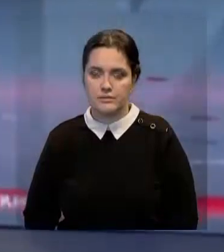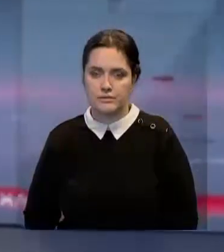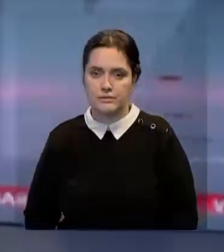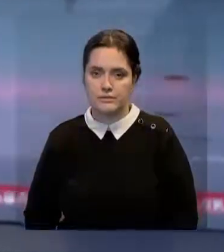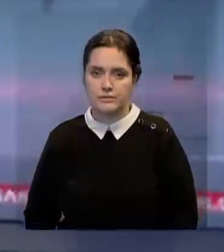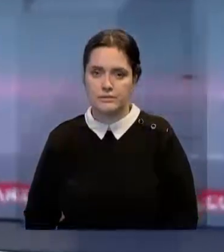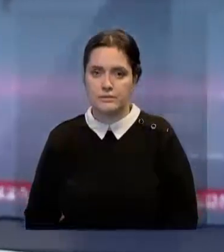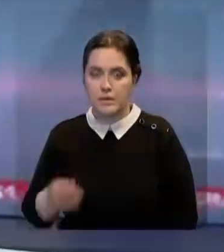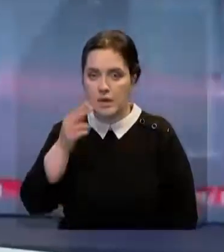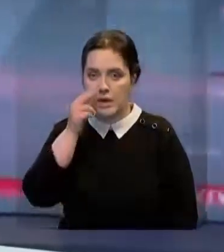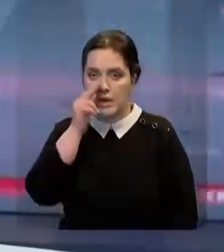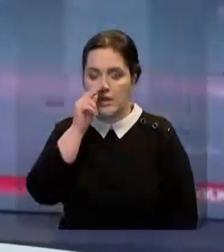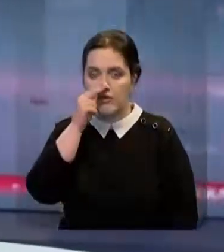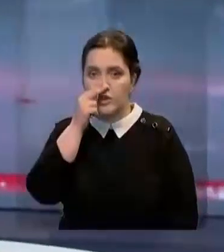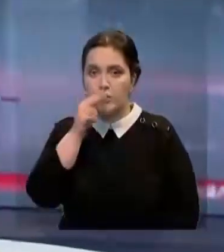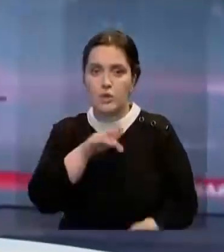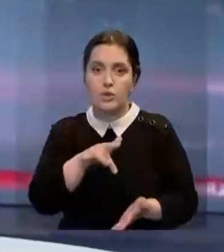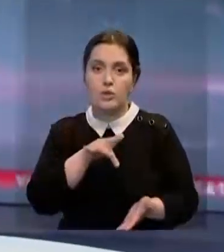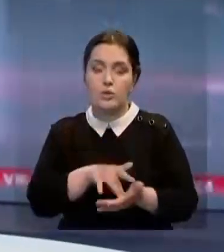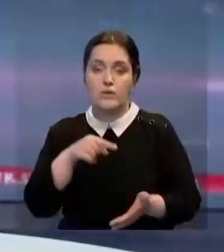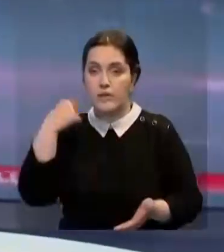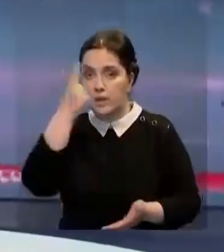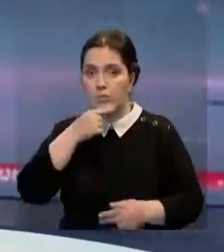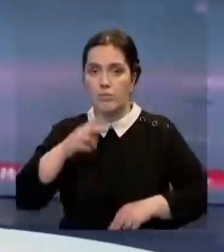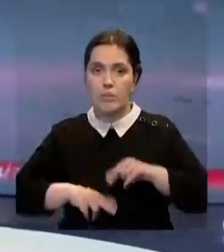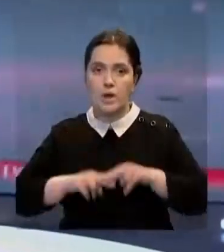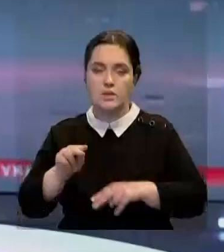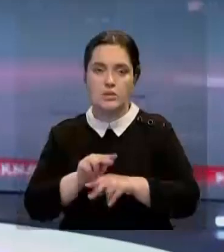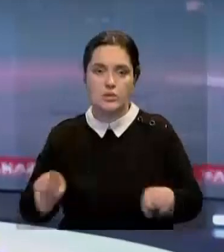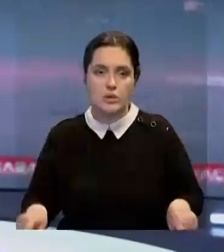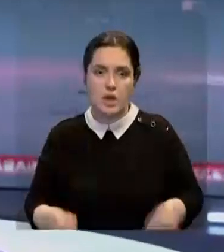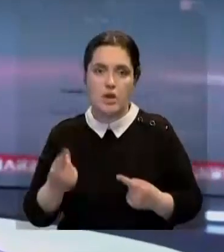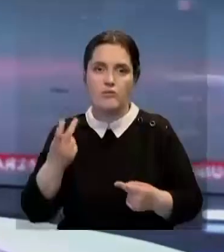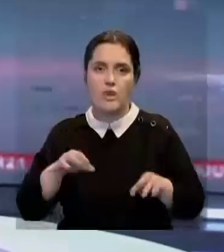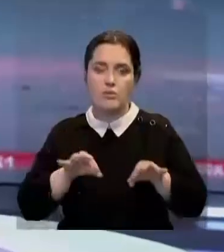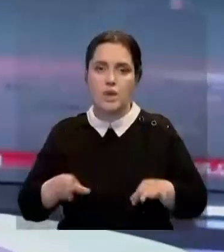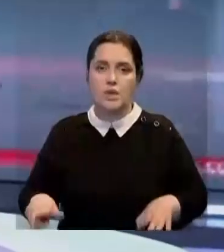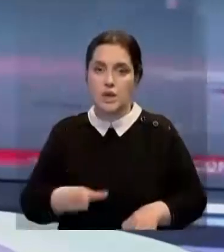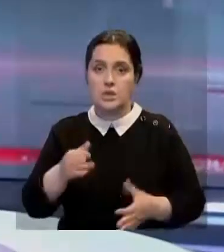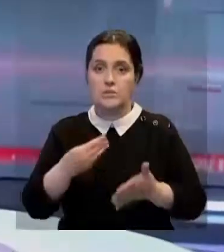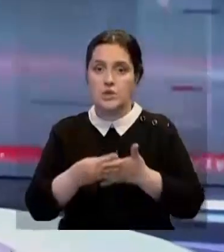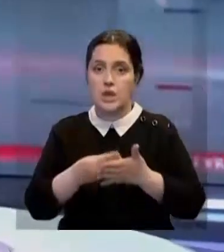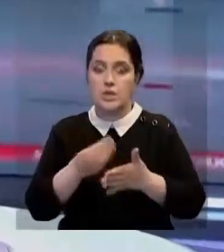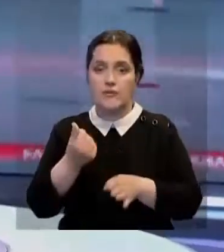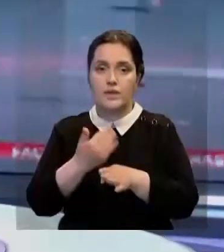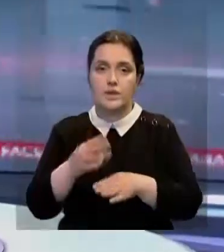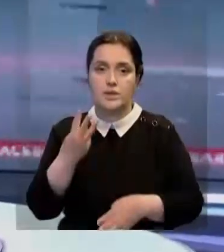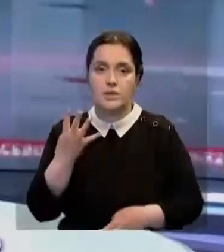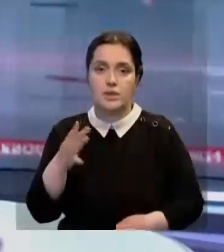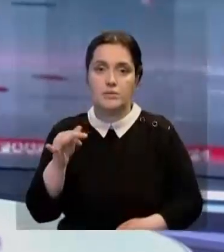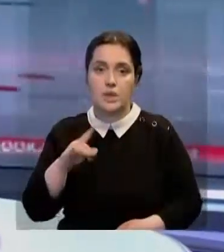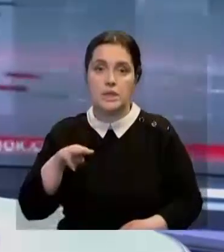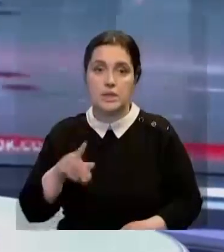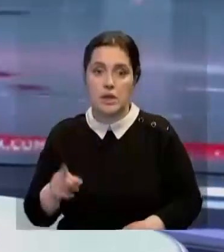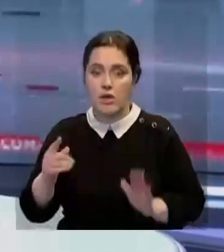Продолжим выпуск новостями в Казахстане. В Шымкенте в этом году построят и реконструируют более 200 автомобильных дорог. Из бюджета на это выделили